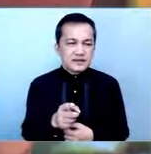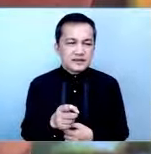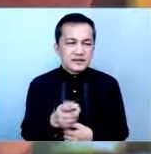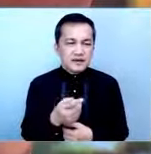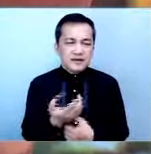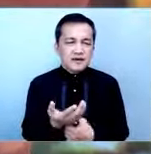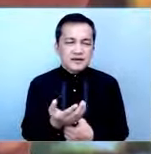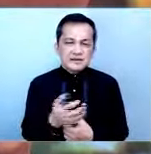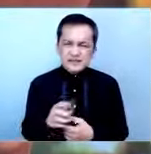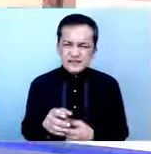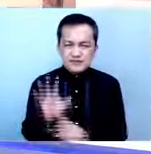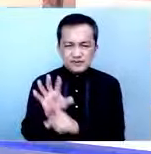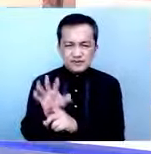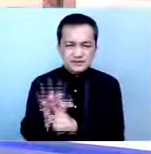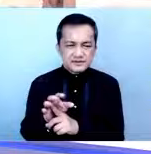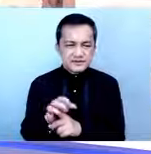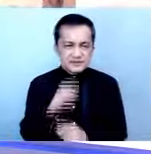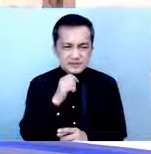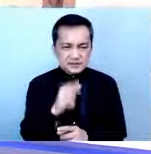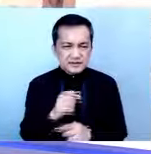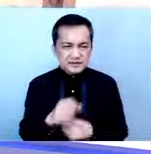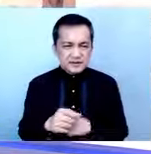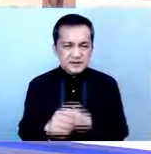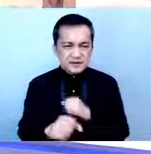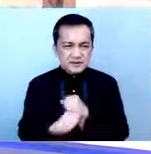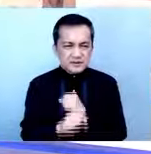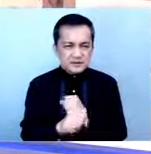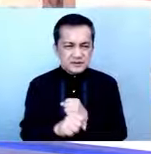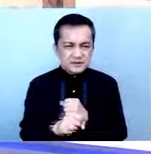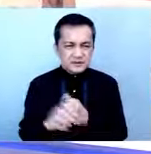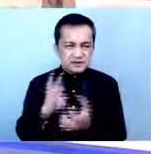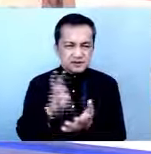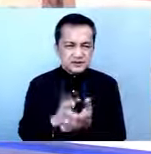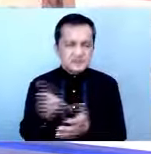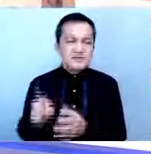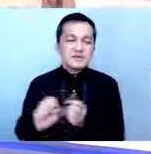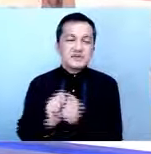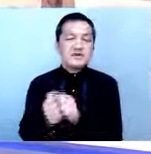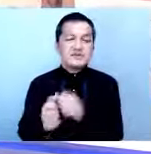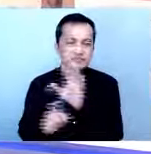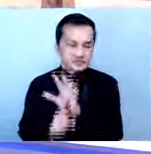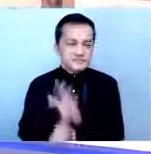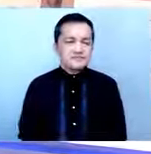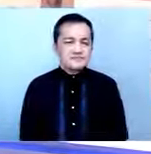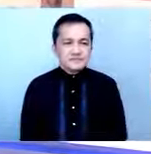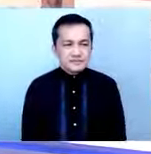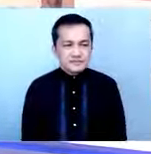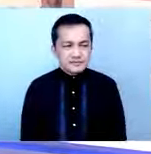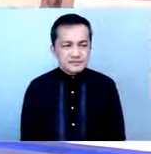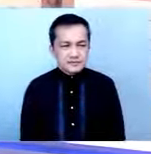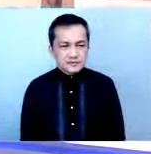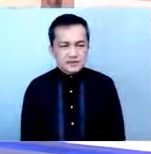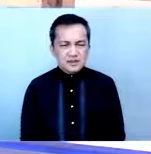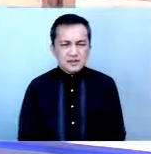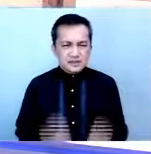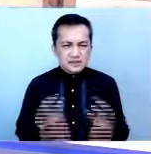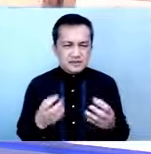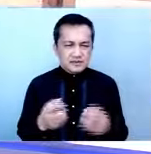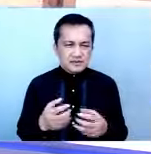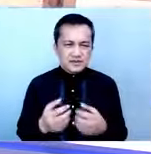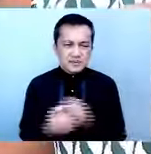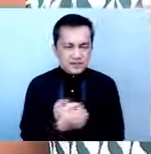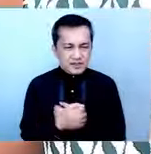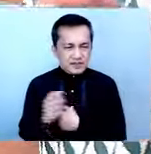parang hindi naman ito yung pinopromote namin. Parang on the side siya. Ito na. Pero ang dami nagmahal dyan. Yes, ang sarap po nung cups nyo.